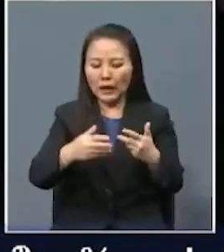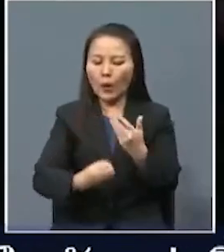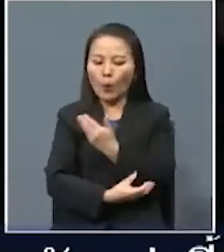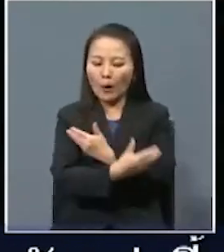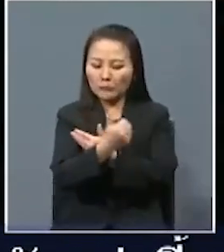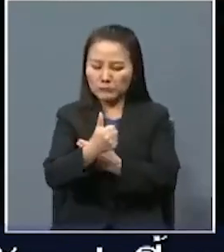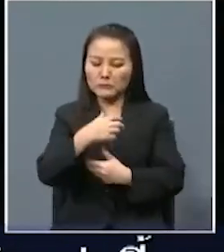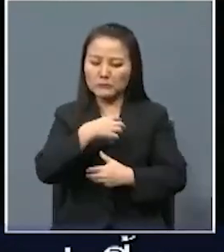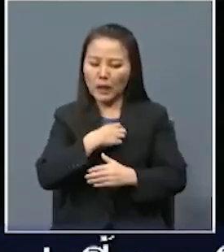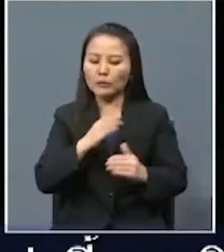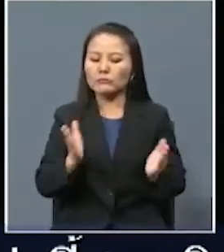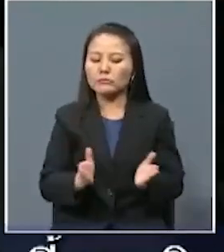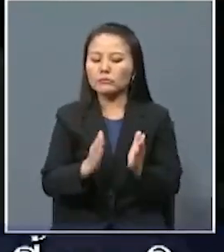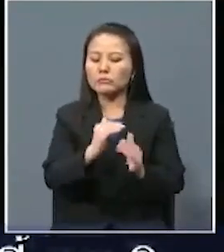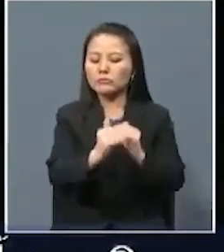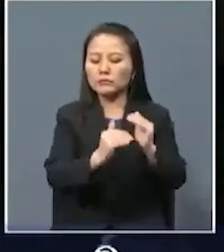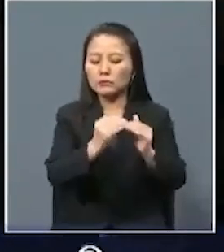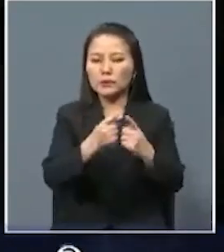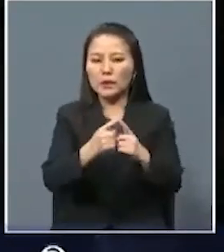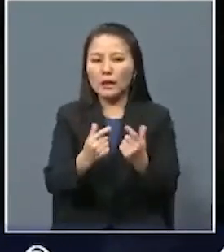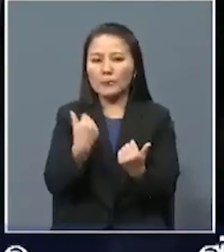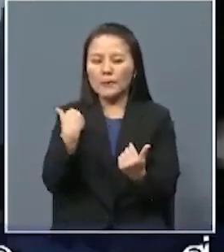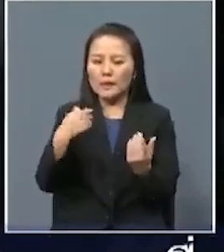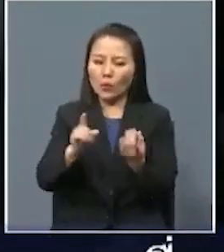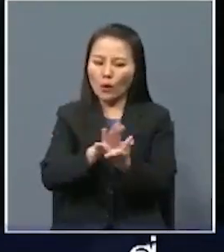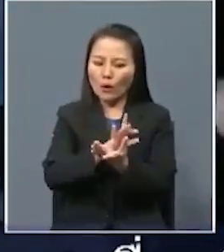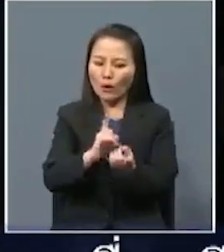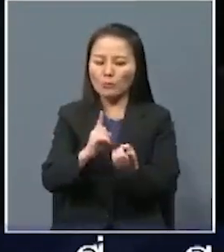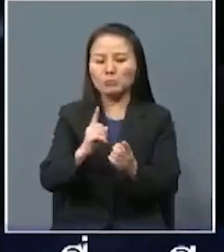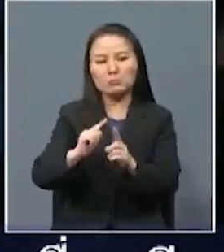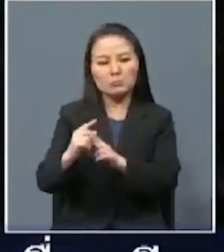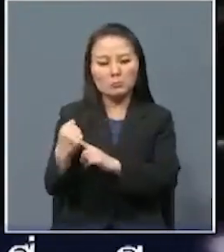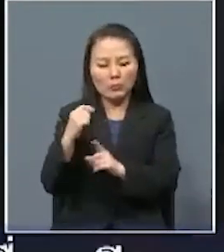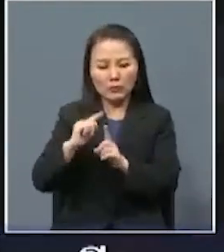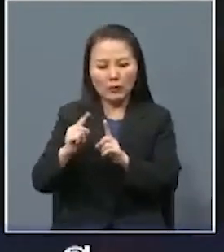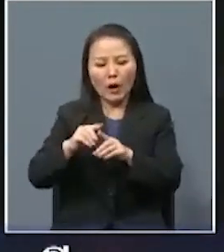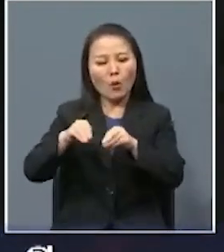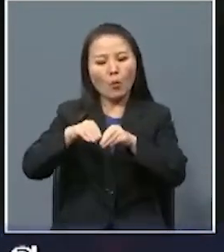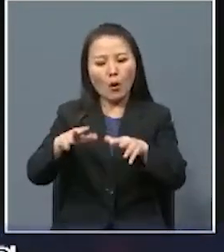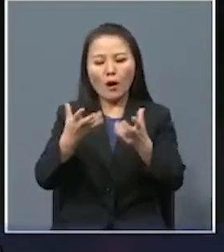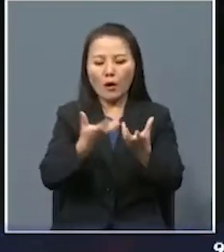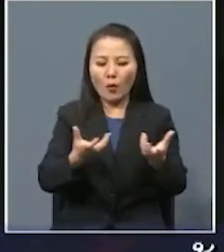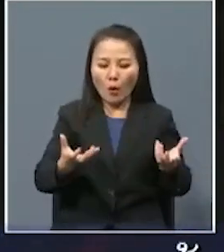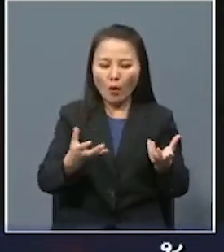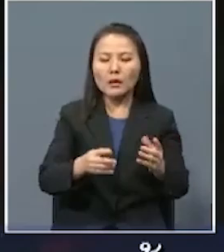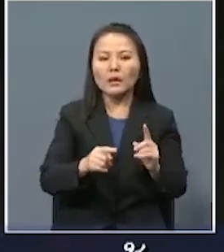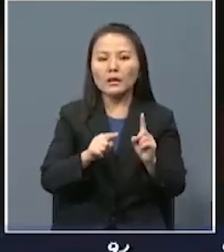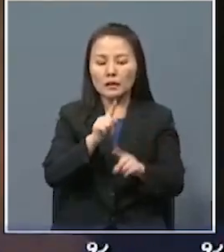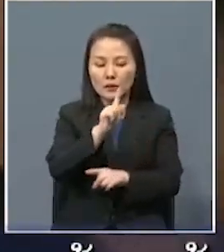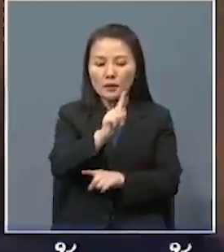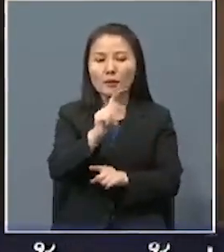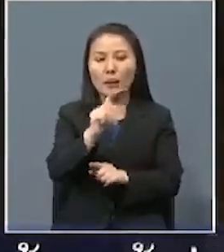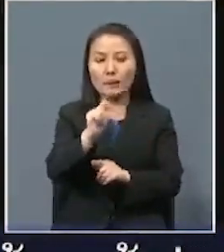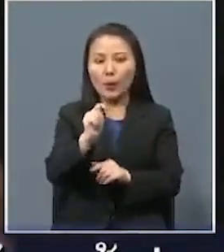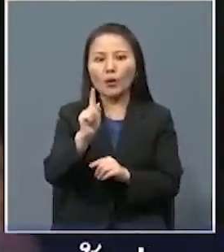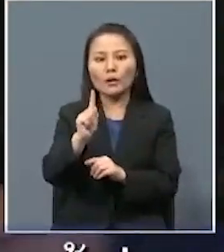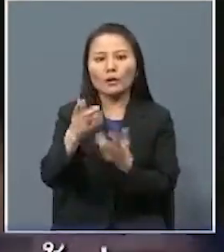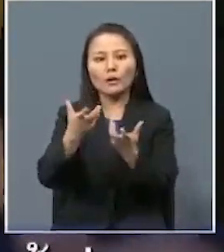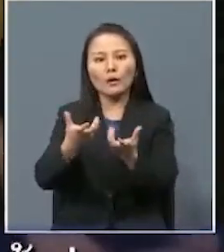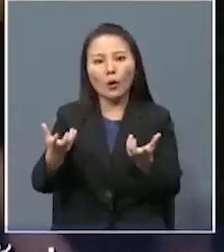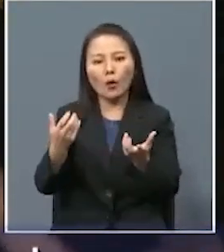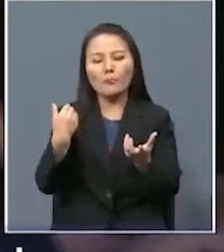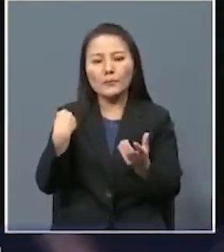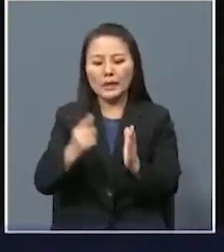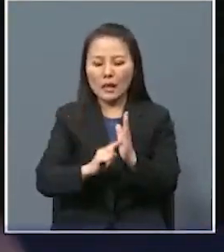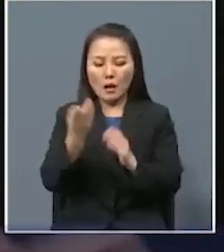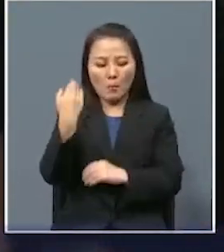นี้อย่างไรก็ตามเรื่องของซอ Powerก็มีขอบขายที่กว้างกว่า OTOPหรือว่าสินค้า1ตำบล 1ผลิตภัณฑ์ที่ริเริ่มมา